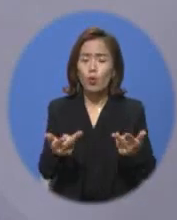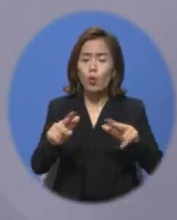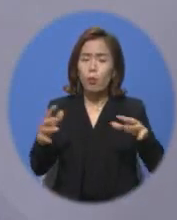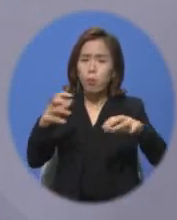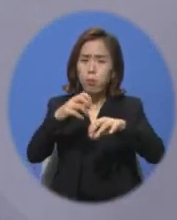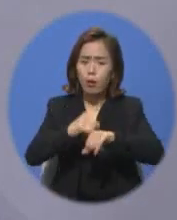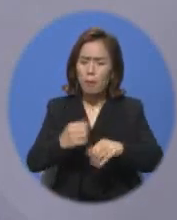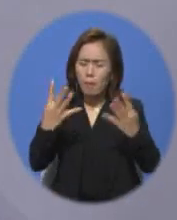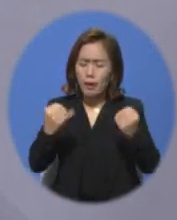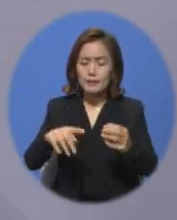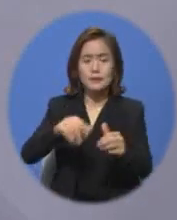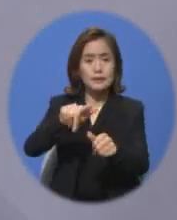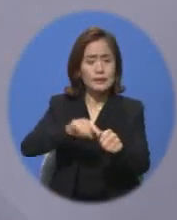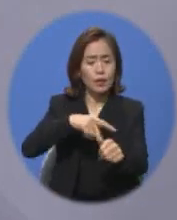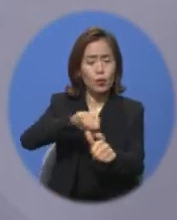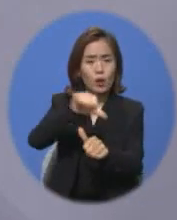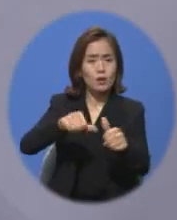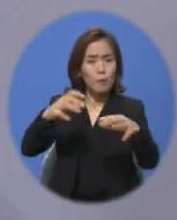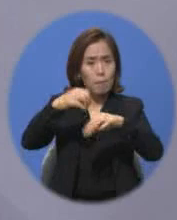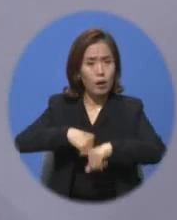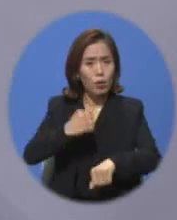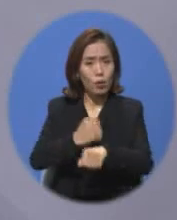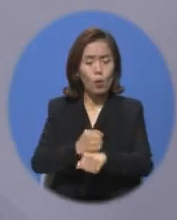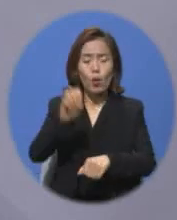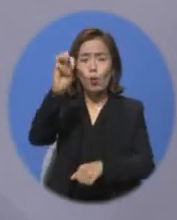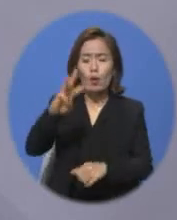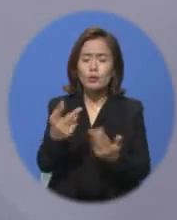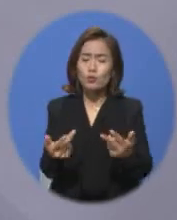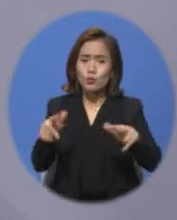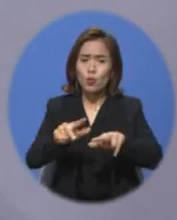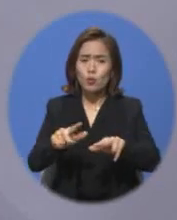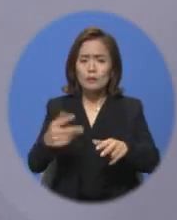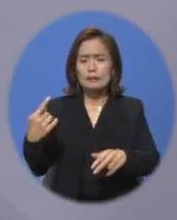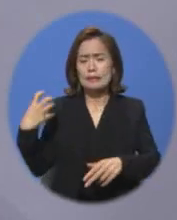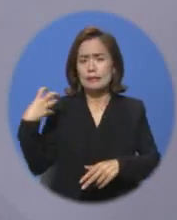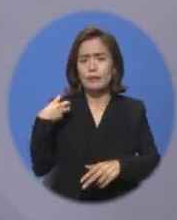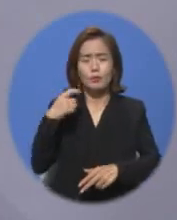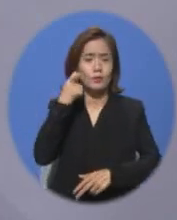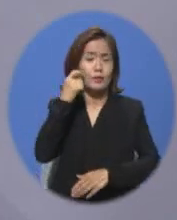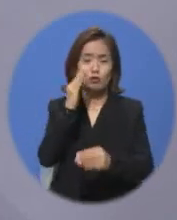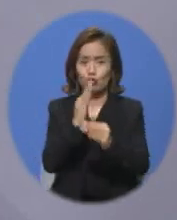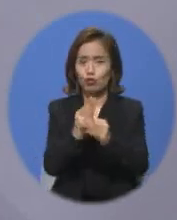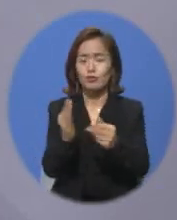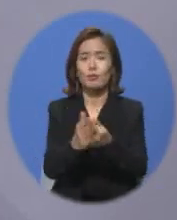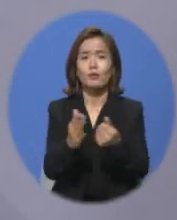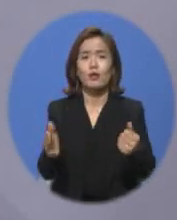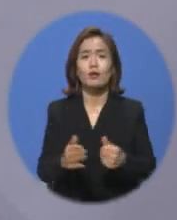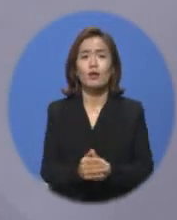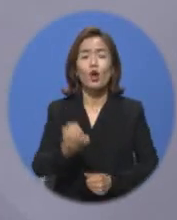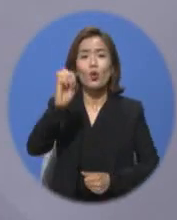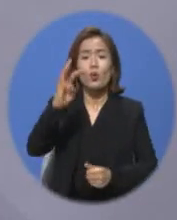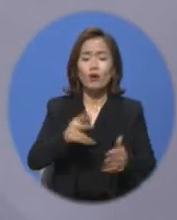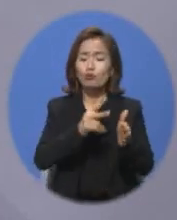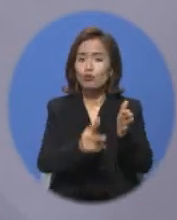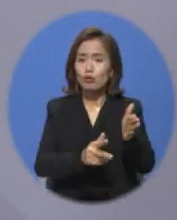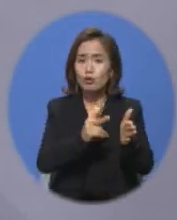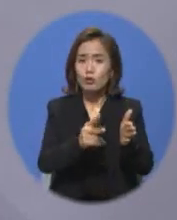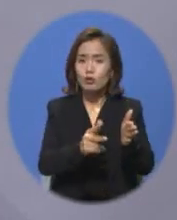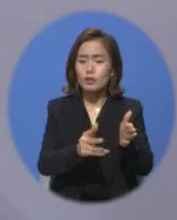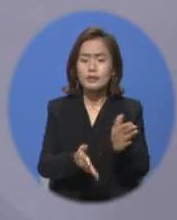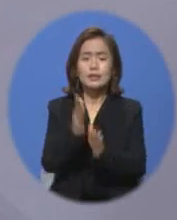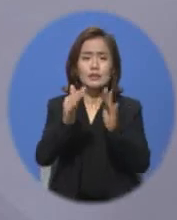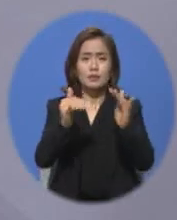로인해파괴되고있으며, 광주사직공원이나광주공원이 본래의역할을제대로수행하지못하고있기때문입니다 .저